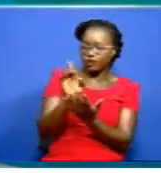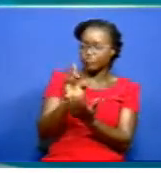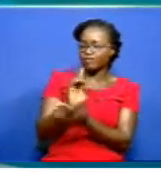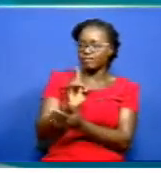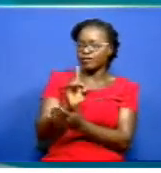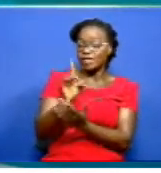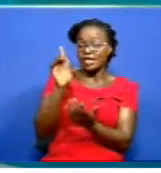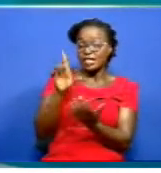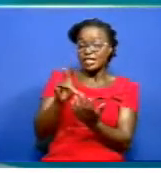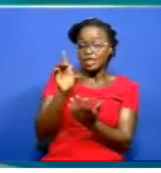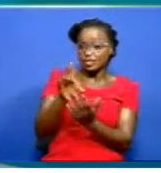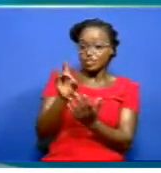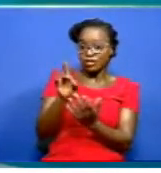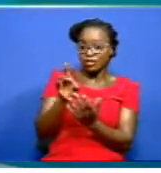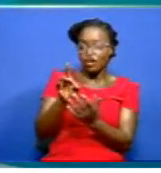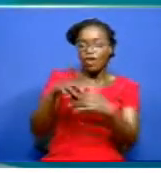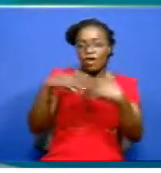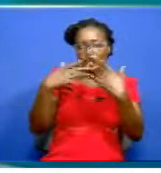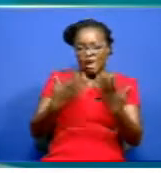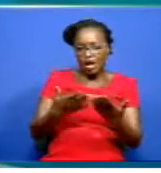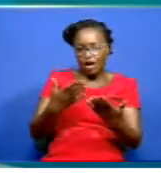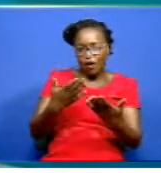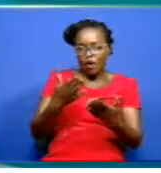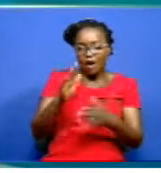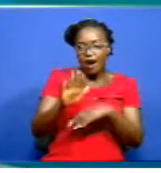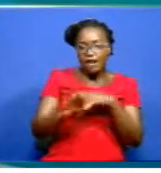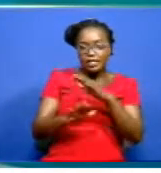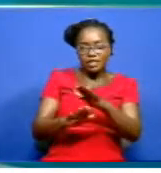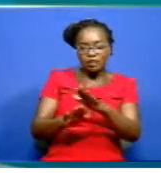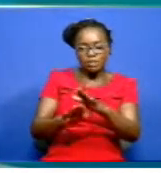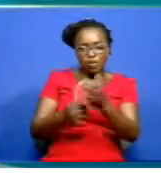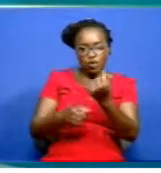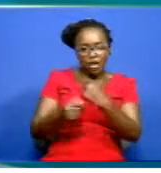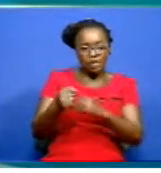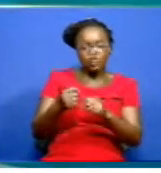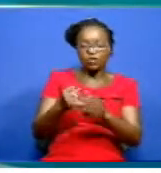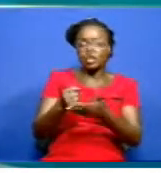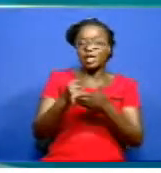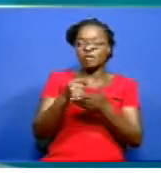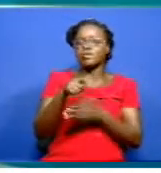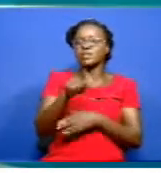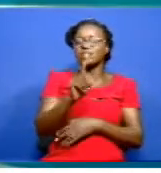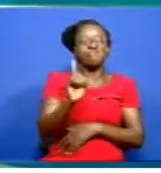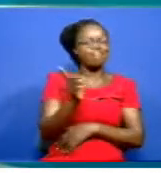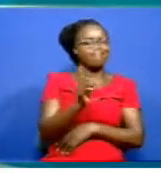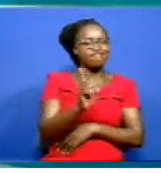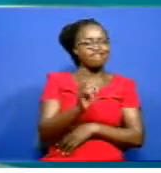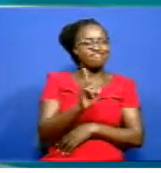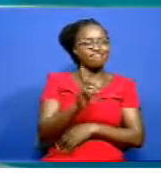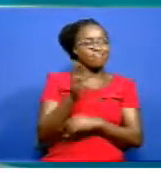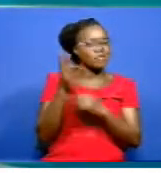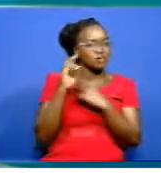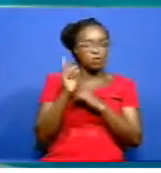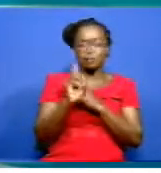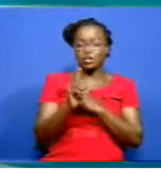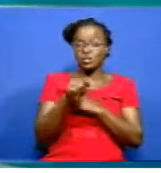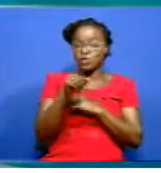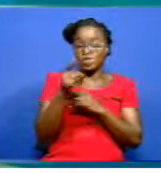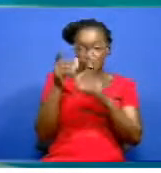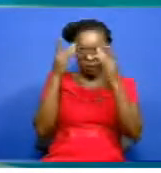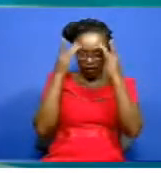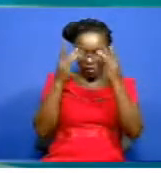uchaguo la jinsi unaweza kusaidika ama kujisaidia, but haizi kuamulia vile utafanya.